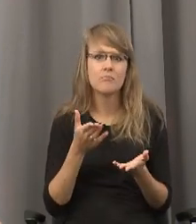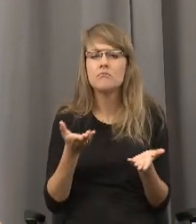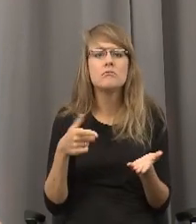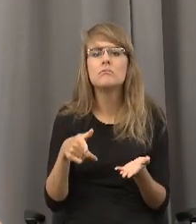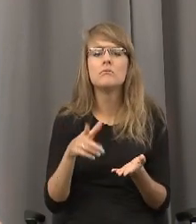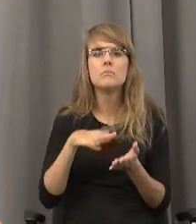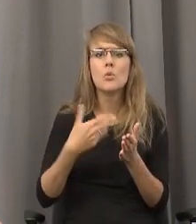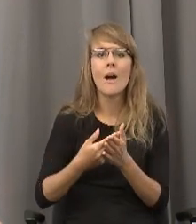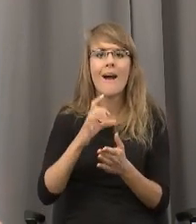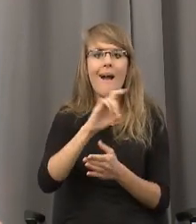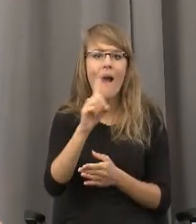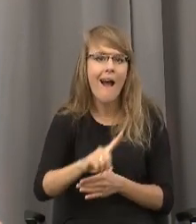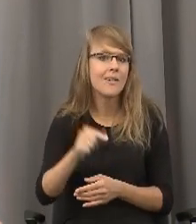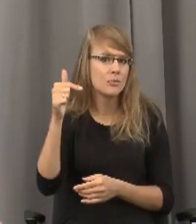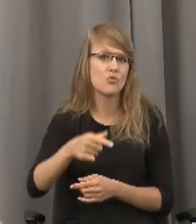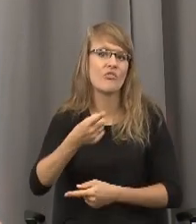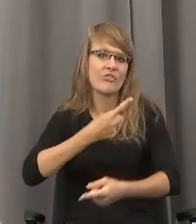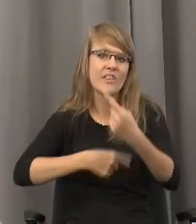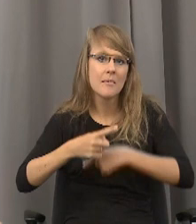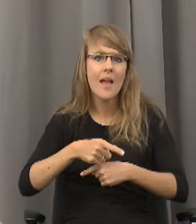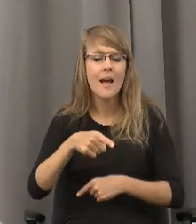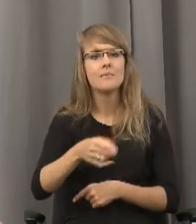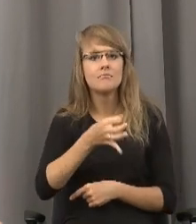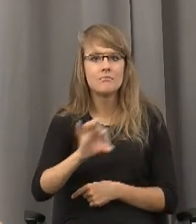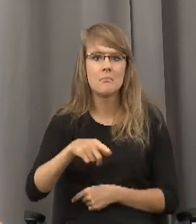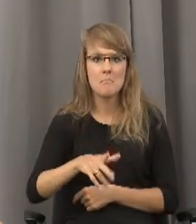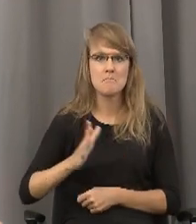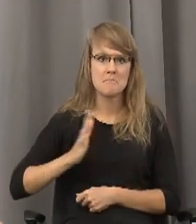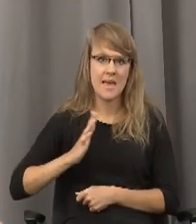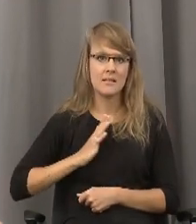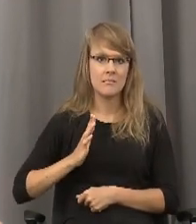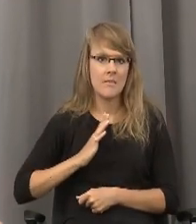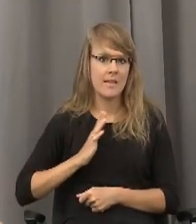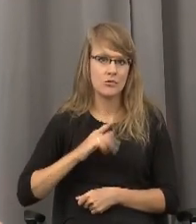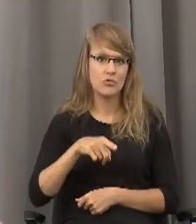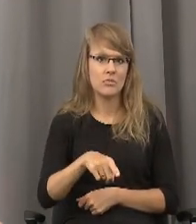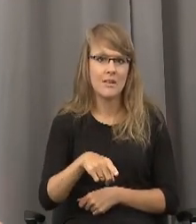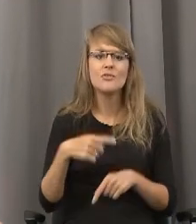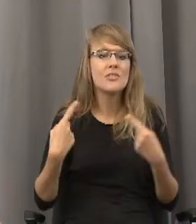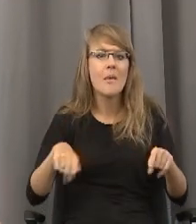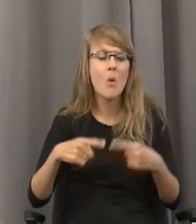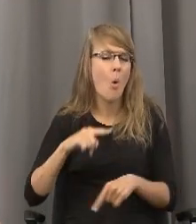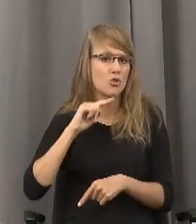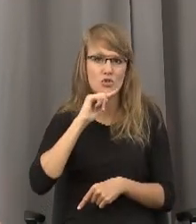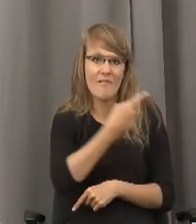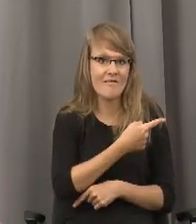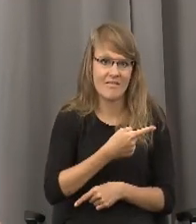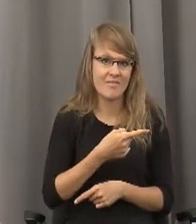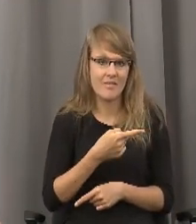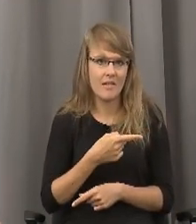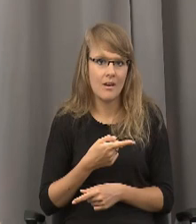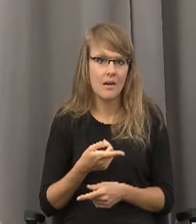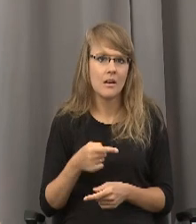wymiana urządzeń gazowych na takie, które zabezpieczą przed zrobieniem krzywdy sobie i komuś przez chorego.